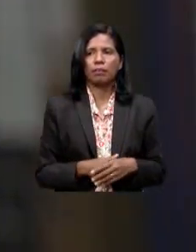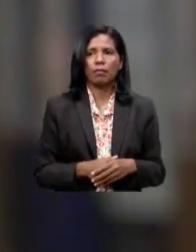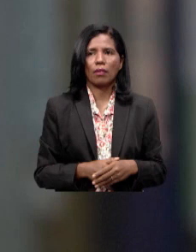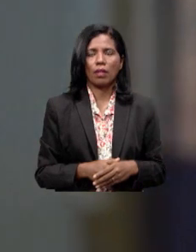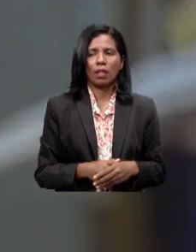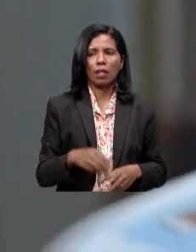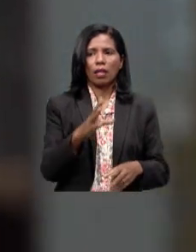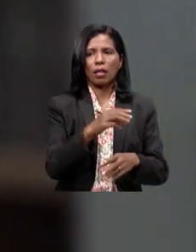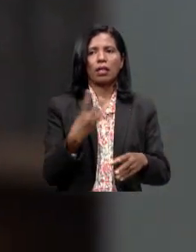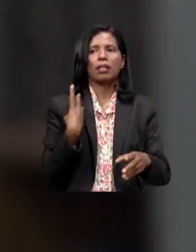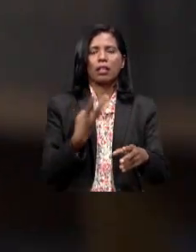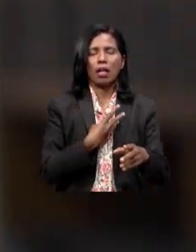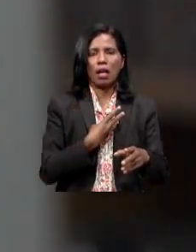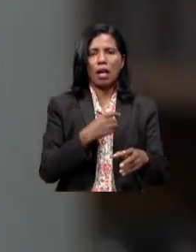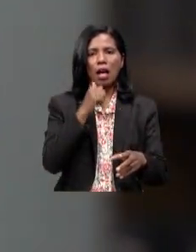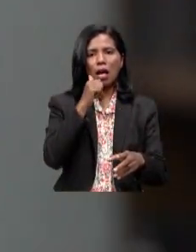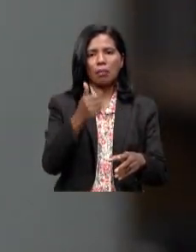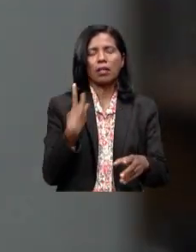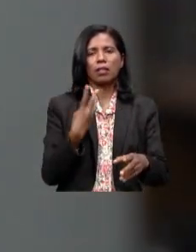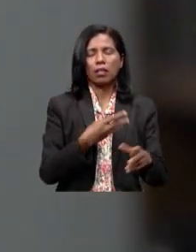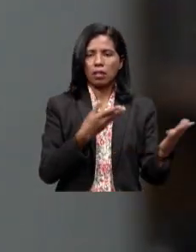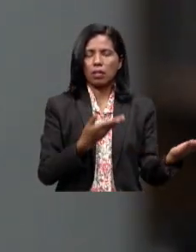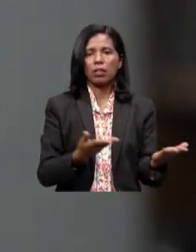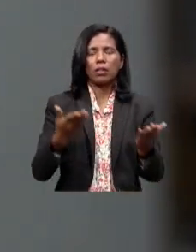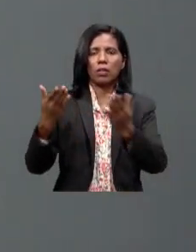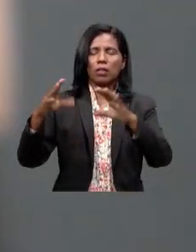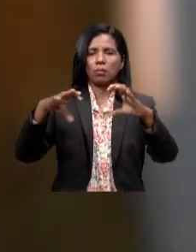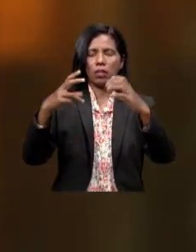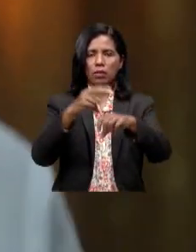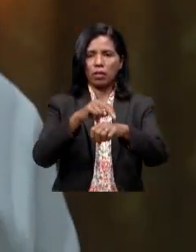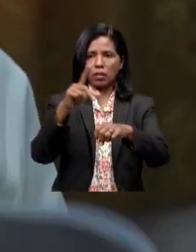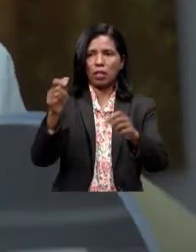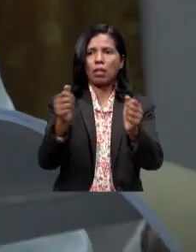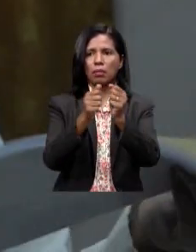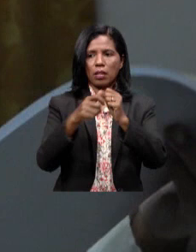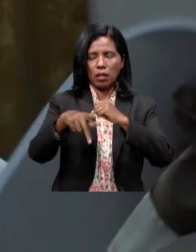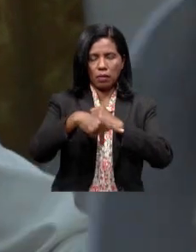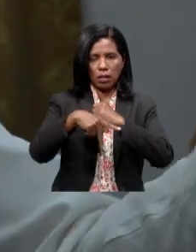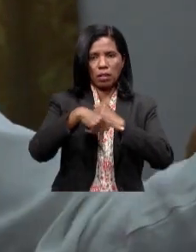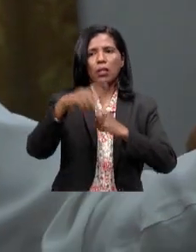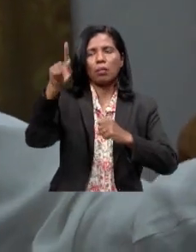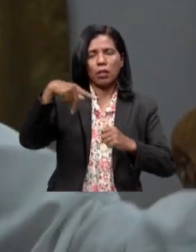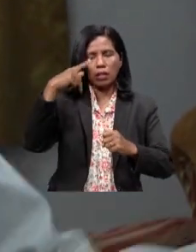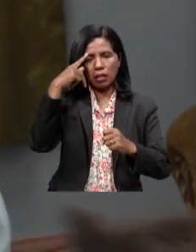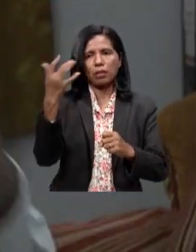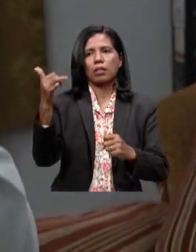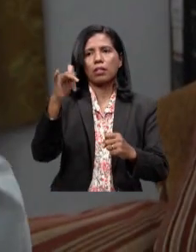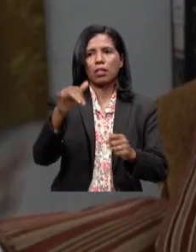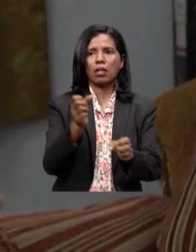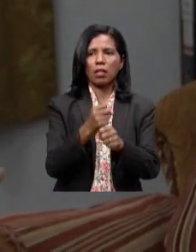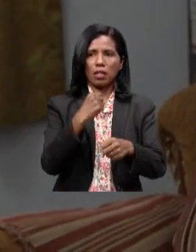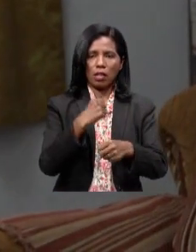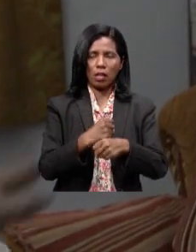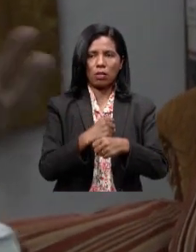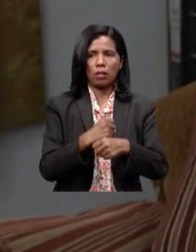mak model ida ne apa nit silori baja komisi nasional lajane swes hamo to ko partido politik sira pra lori halon ini